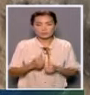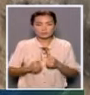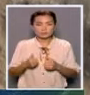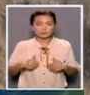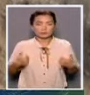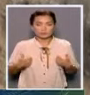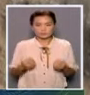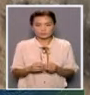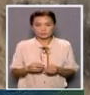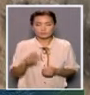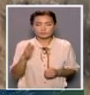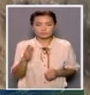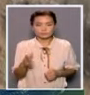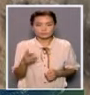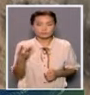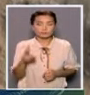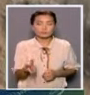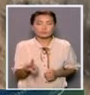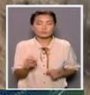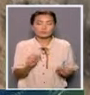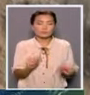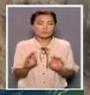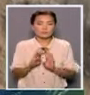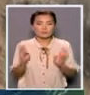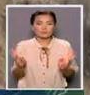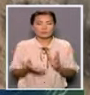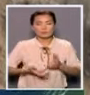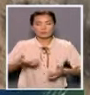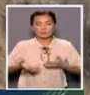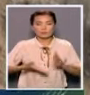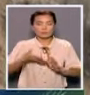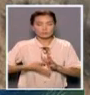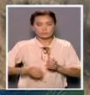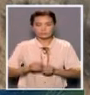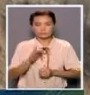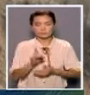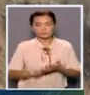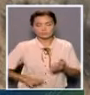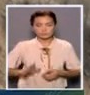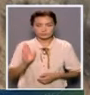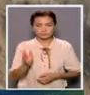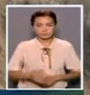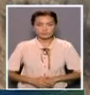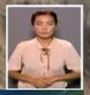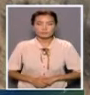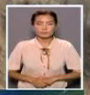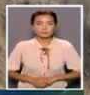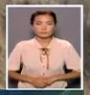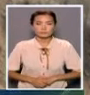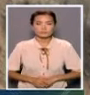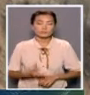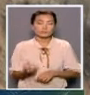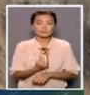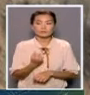жатыр. Бұндағы 3 бірдей қорғанға қазба жұмыстары жүргізілетін болады. Және табылған